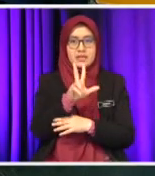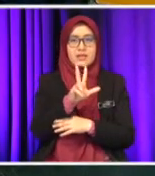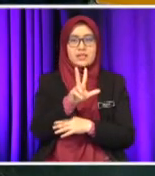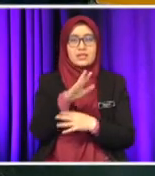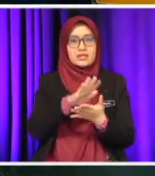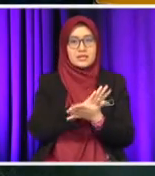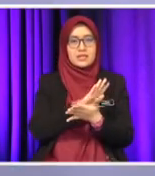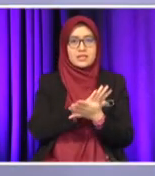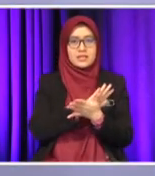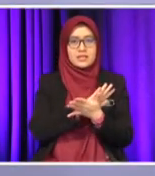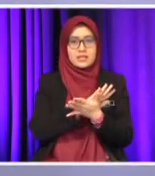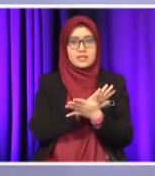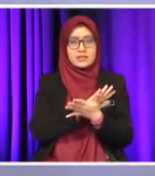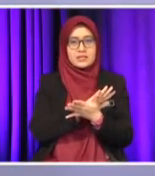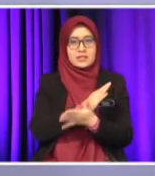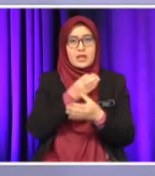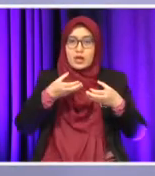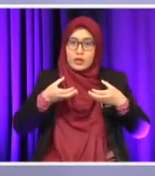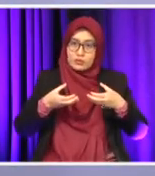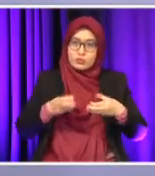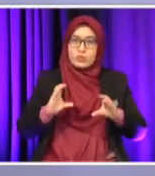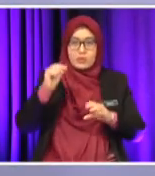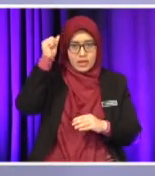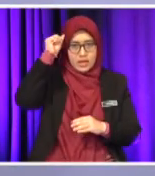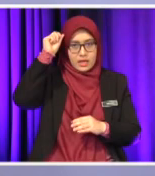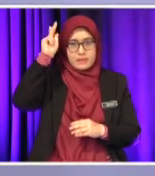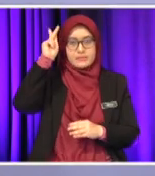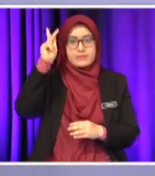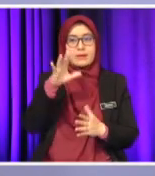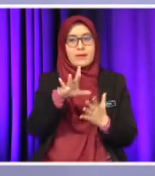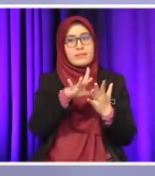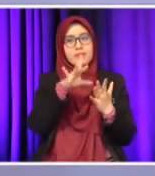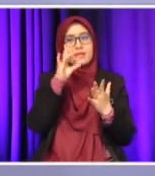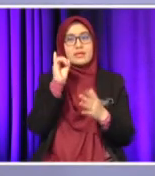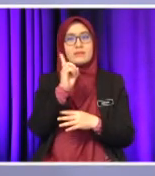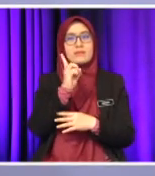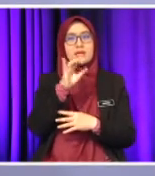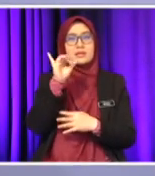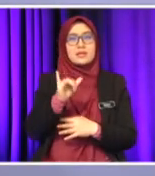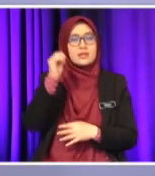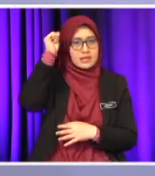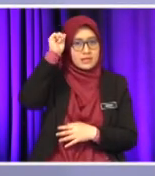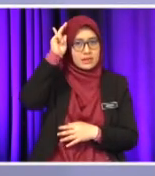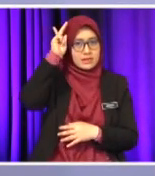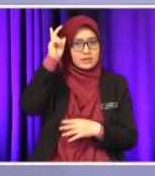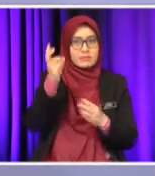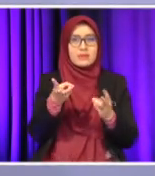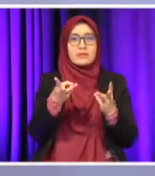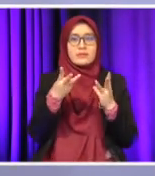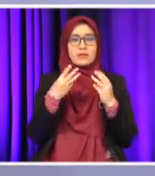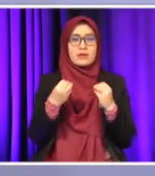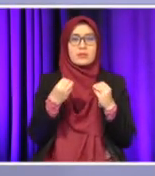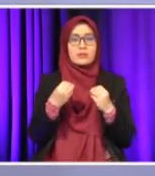Oke Coba aku mau pilih Sampul yang mana yang berkenan di hati tadi kita udah ber Iya